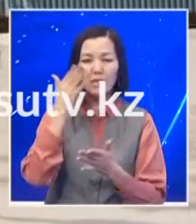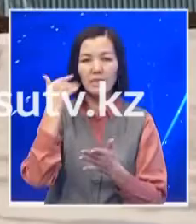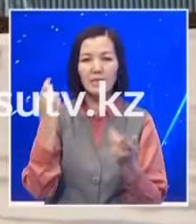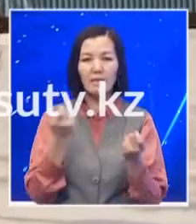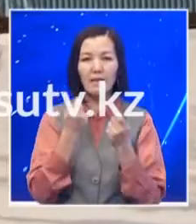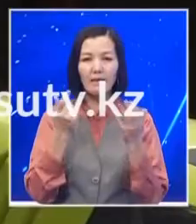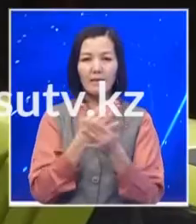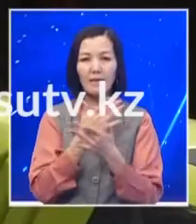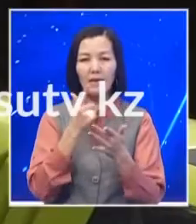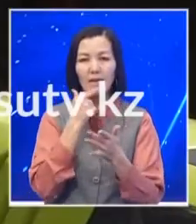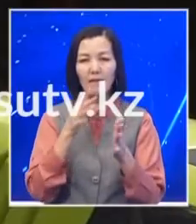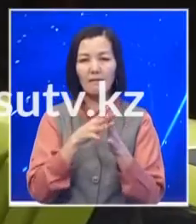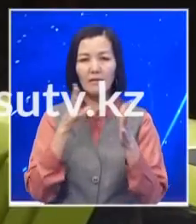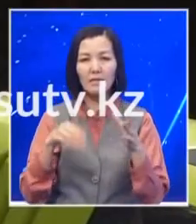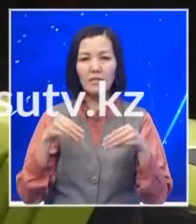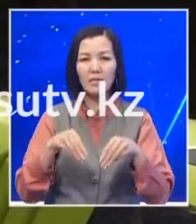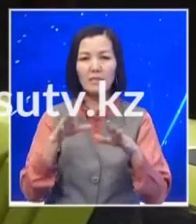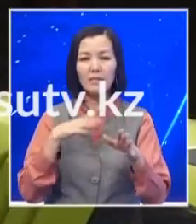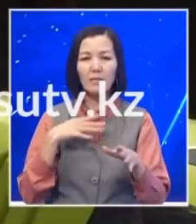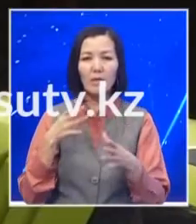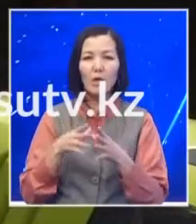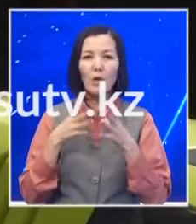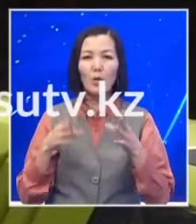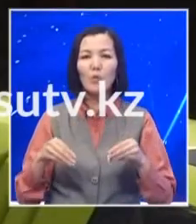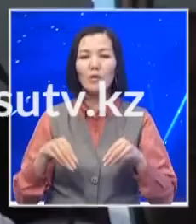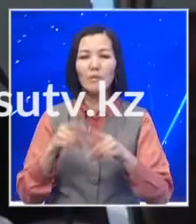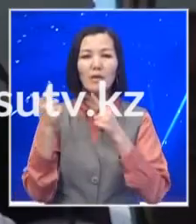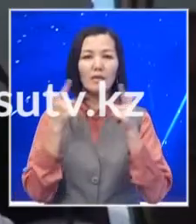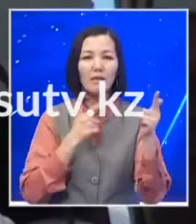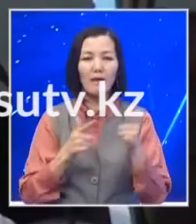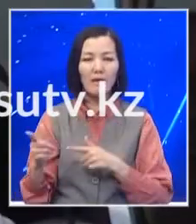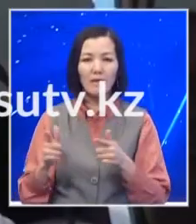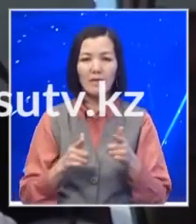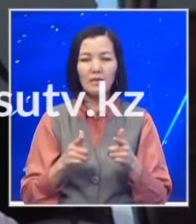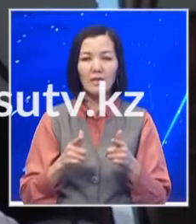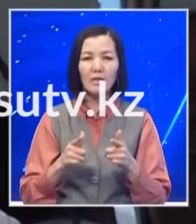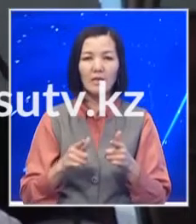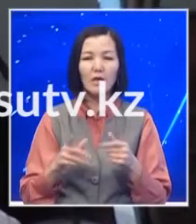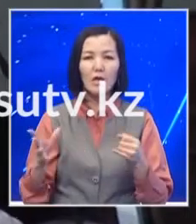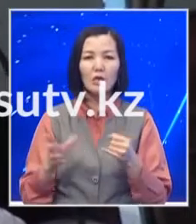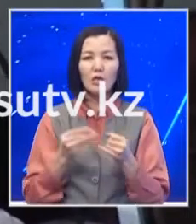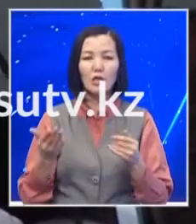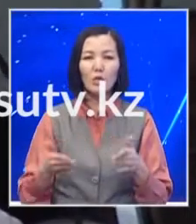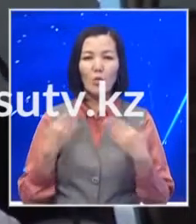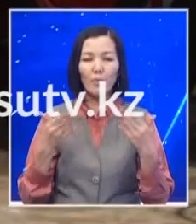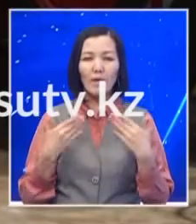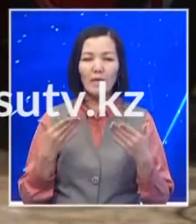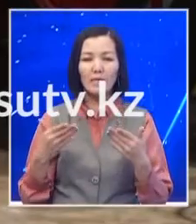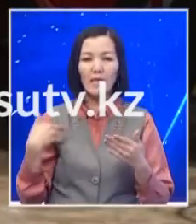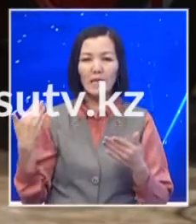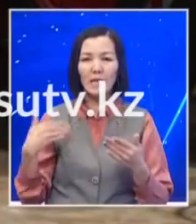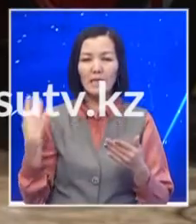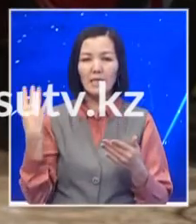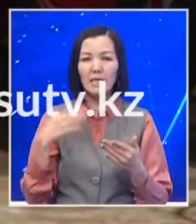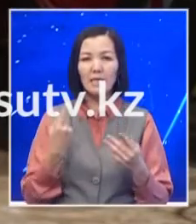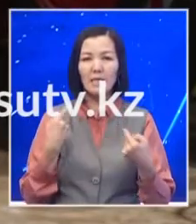дақылдармен қант қызылшасын себет. Шаруа көктемгі егіс науқанына дайын. Жер жыртатын топырақты ұғалдандыратын және тұқым себетін 40